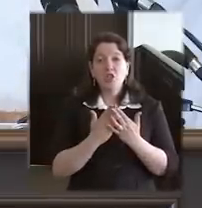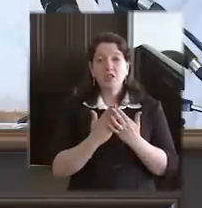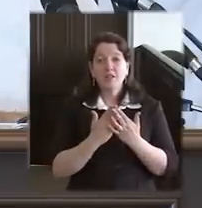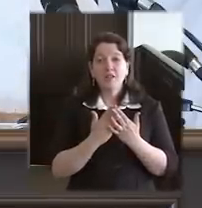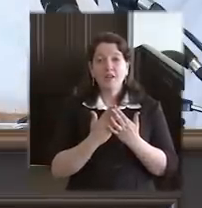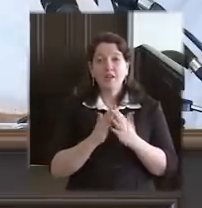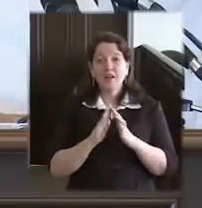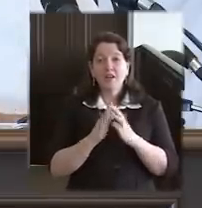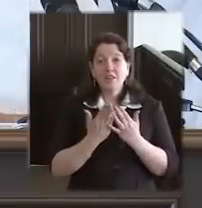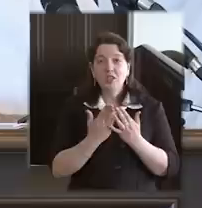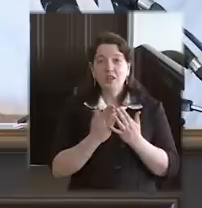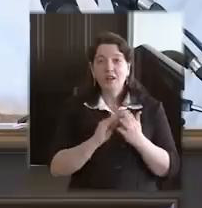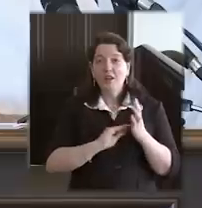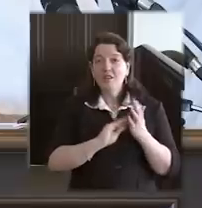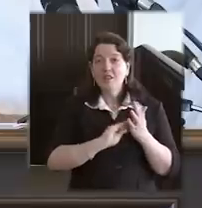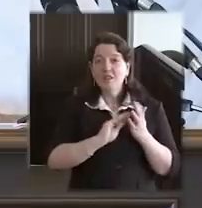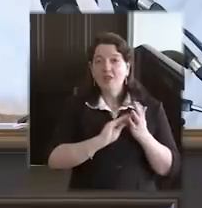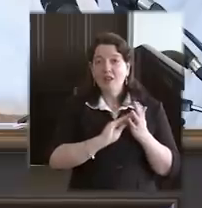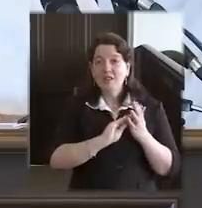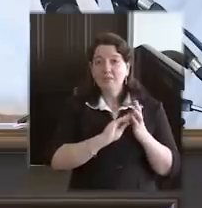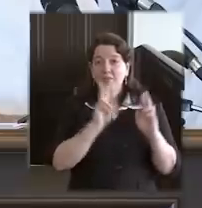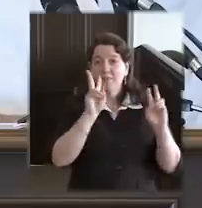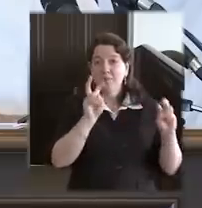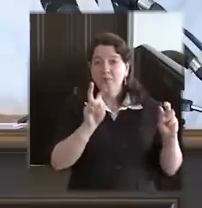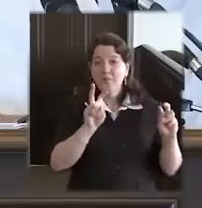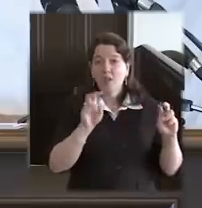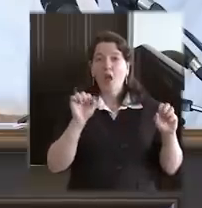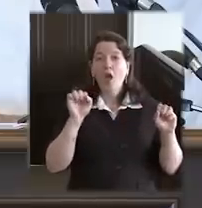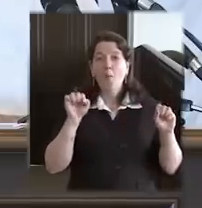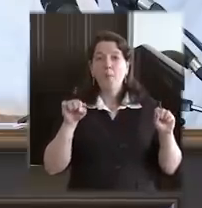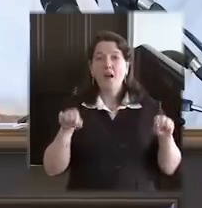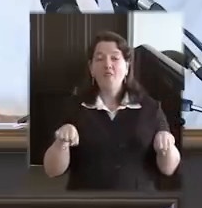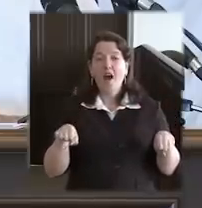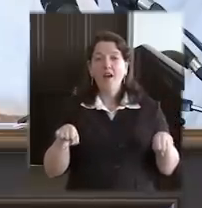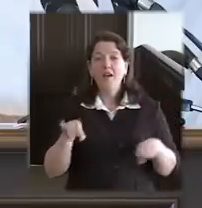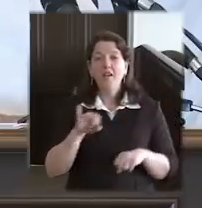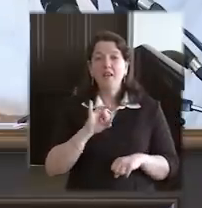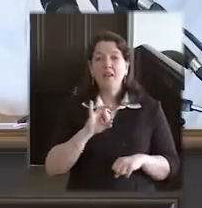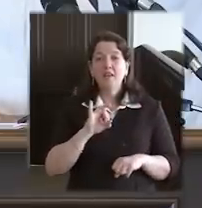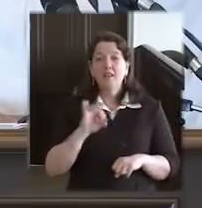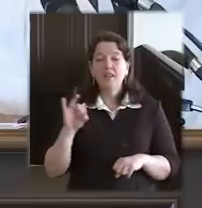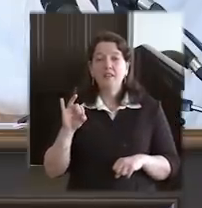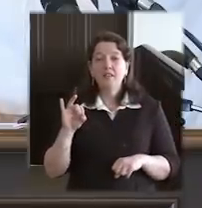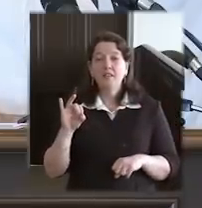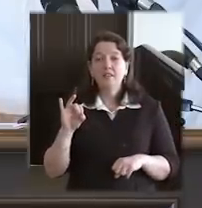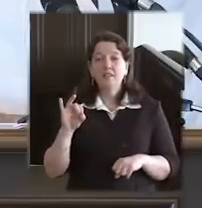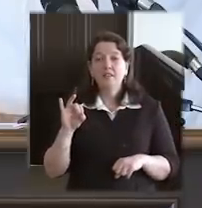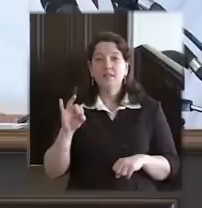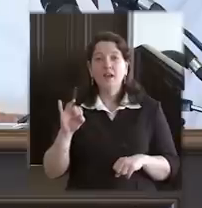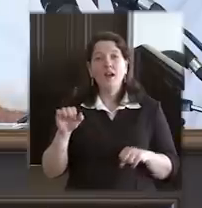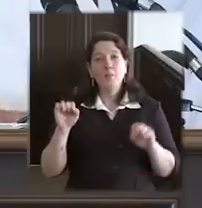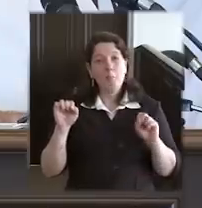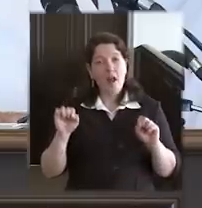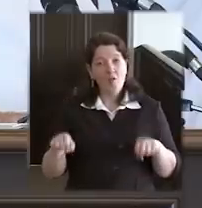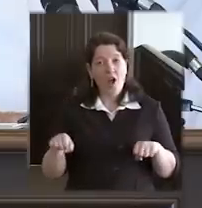полез. Книжечка для детей. Называется «Права». А вот дальше вы себе представить не можете, что